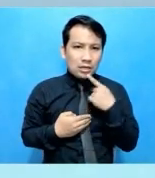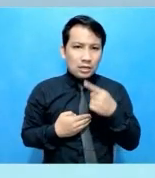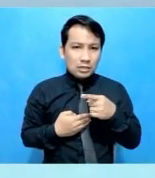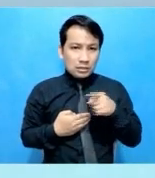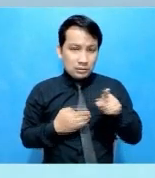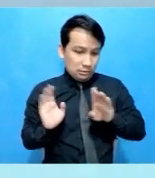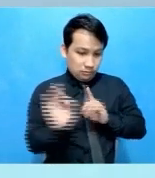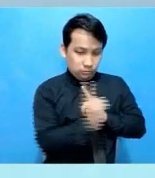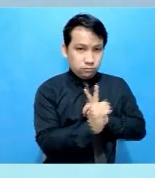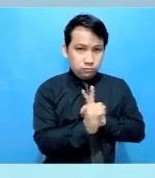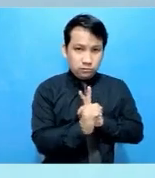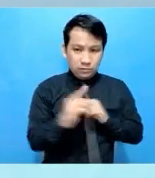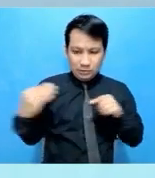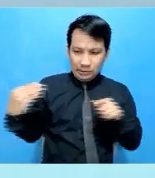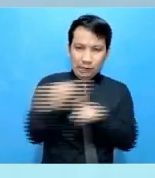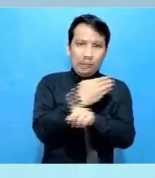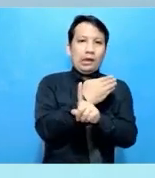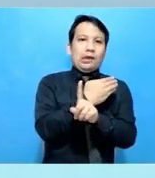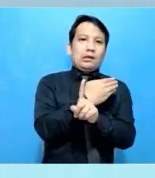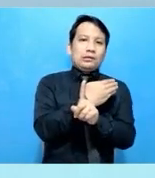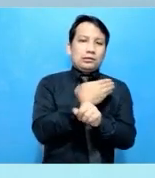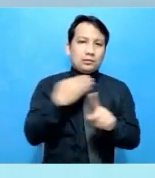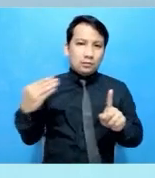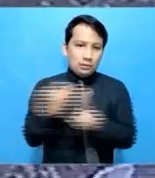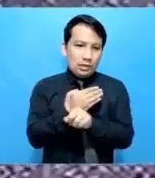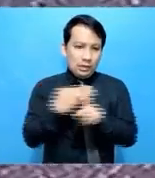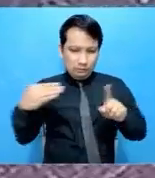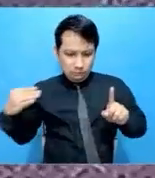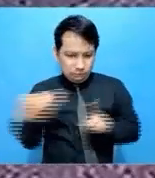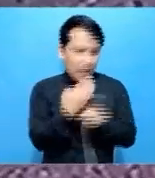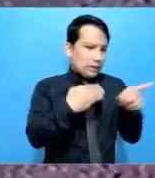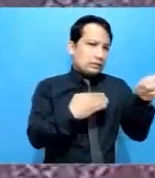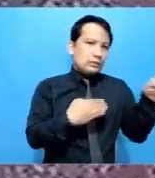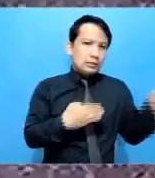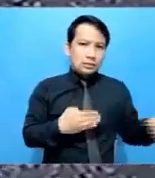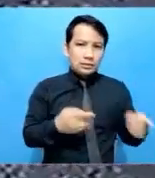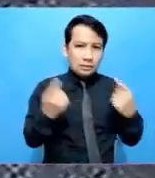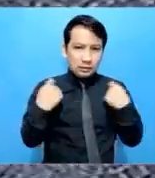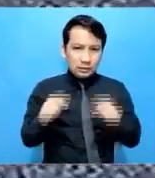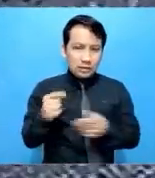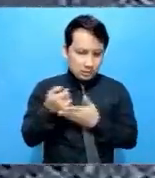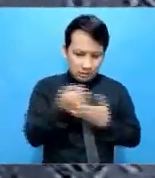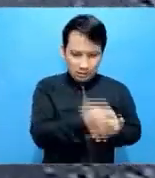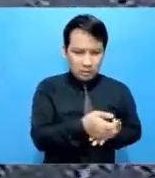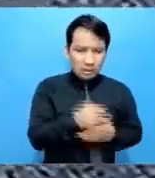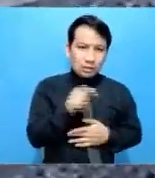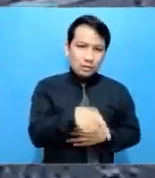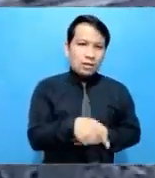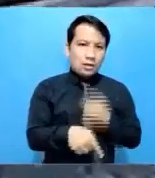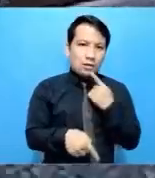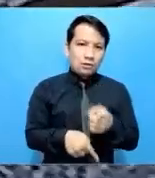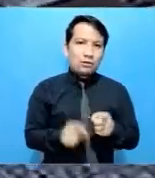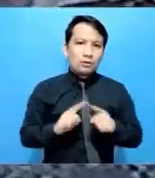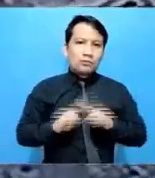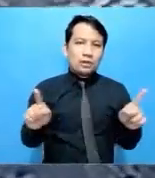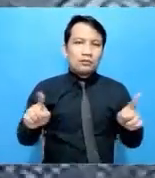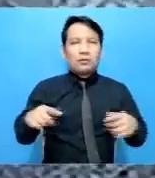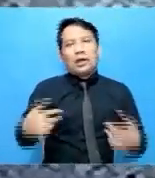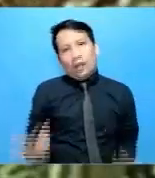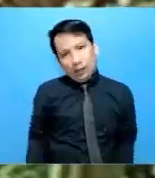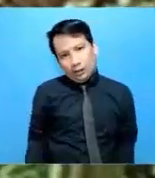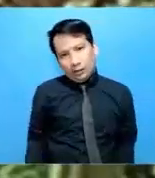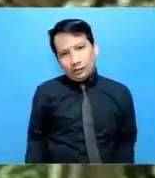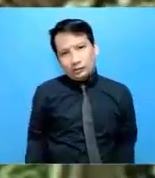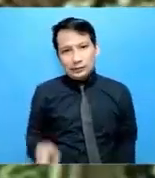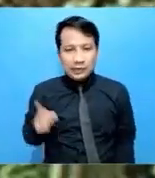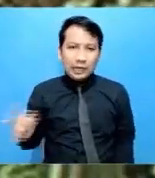Annie, nahagip ng truck at saka tumilapon. Sinubukan pa siyang tulungan ng kanyang kasama. Pero lupaypay na ang biktima.